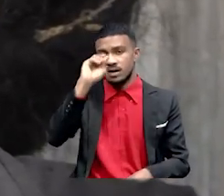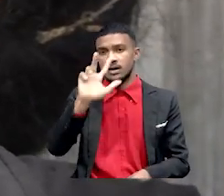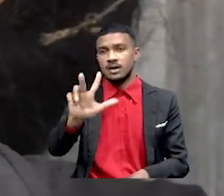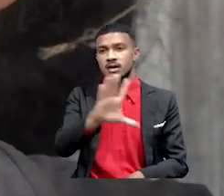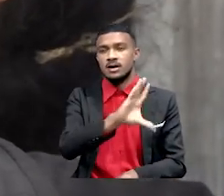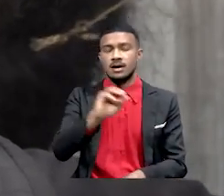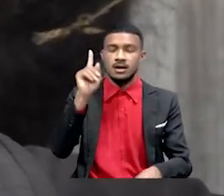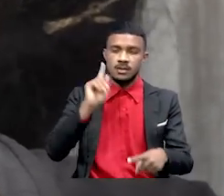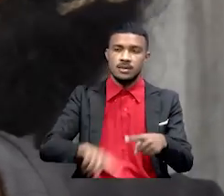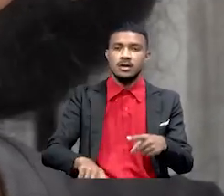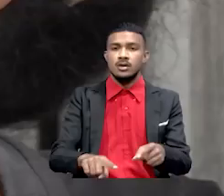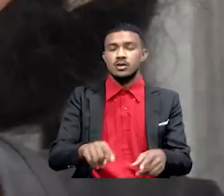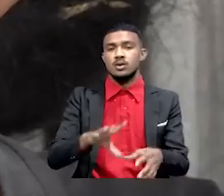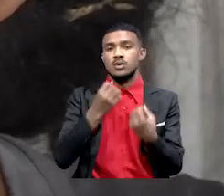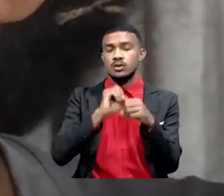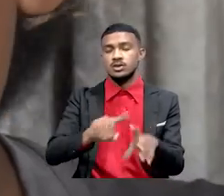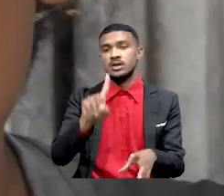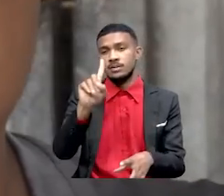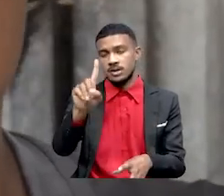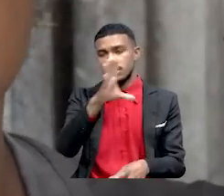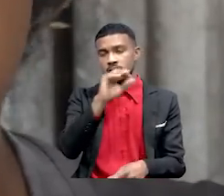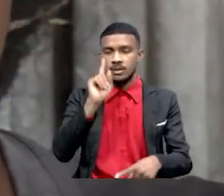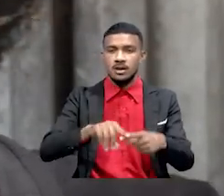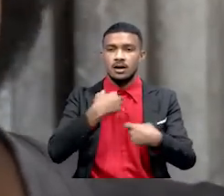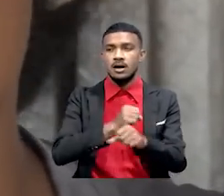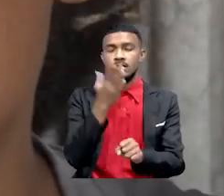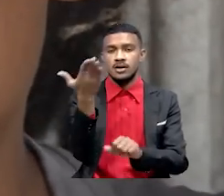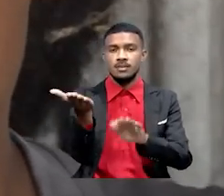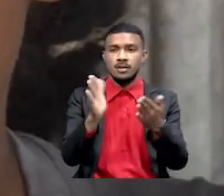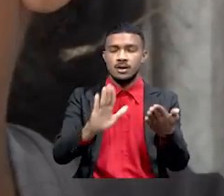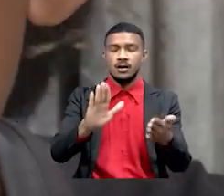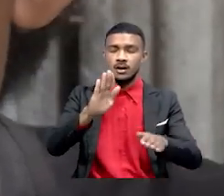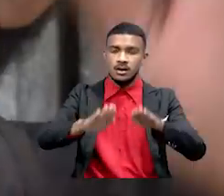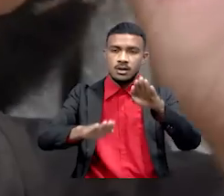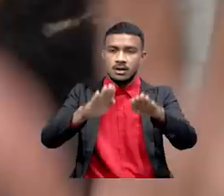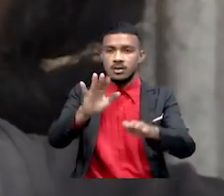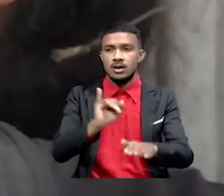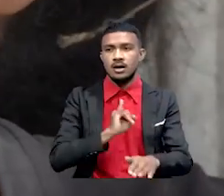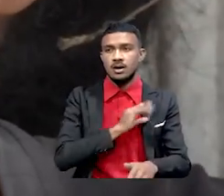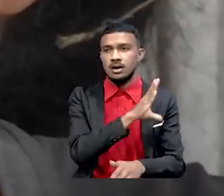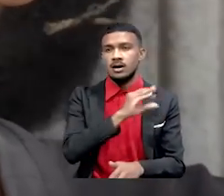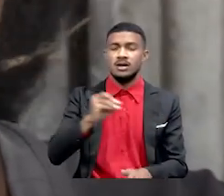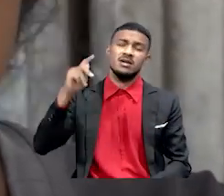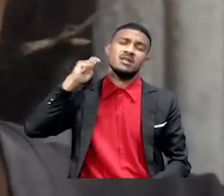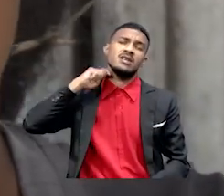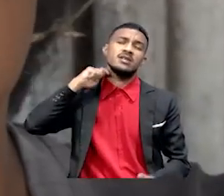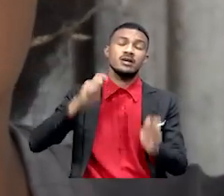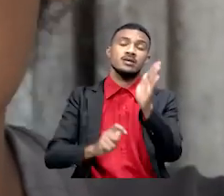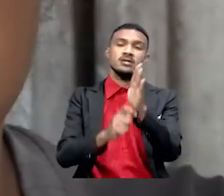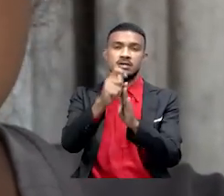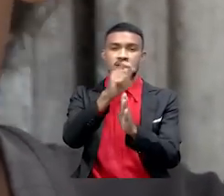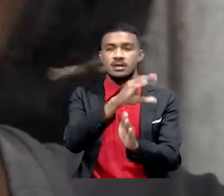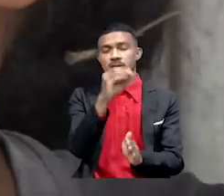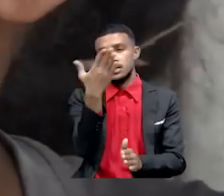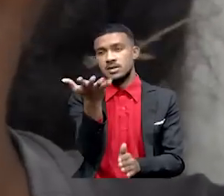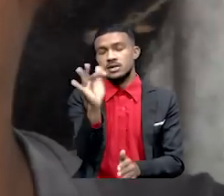mesa kita halon ni mate ni tu no lao ni hasa hau ni kal tensan alto ni be